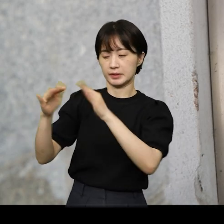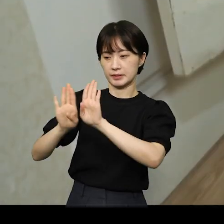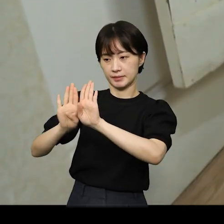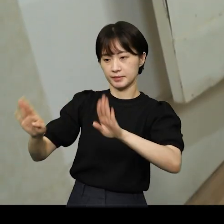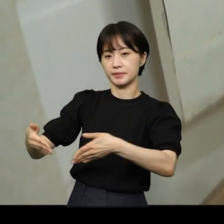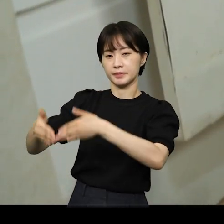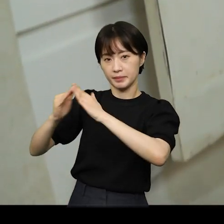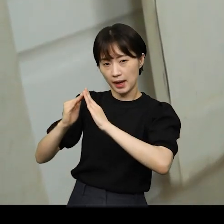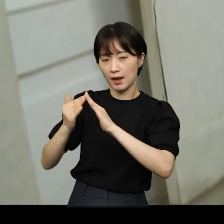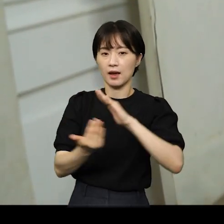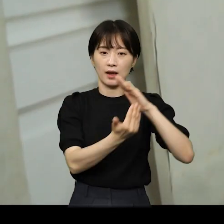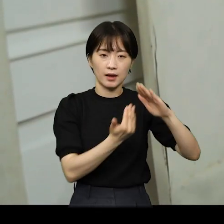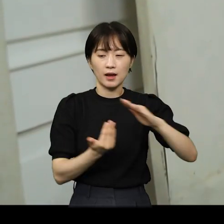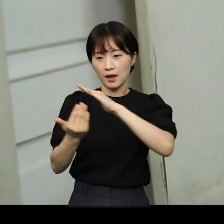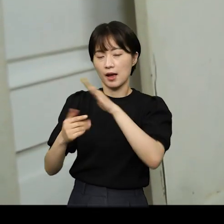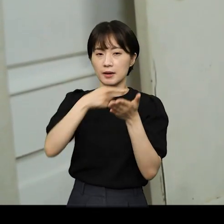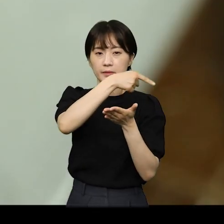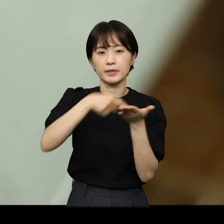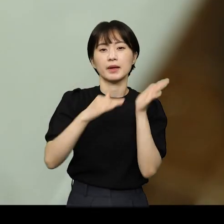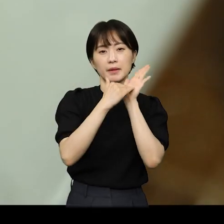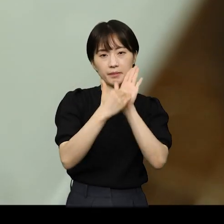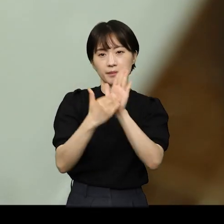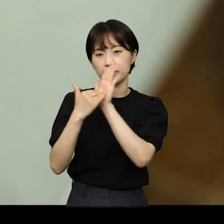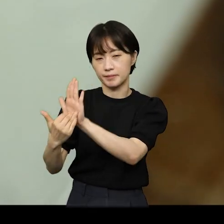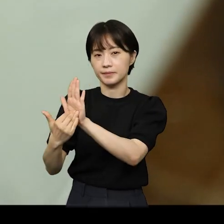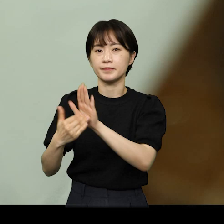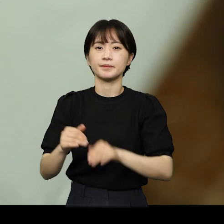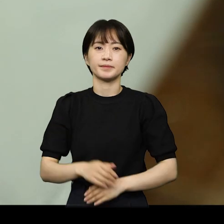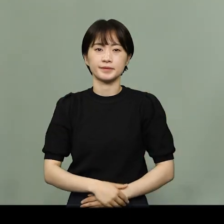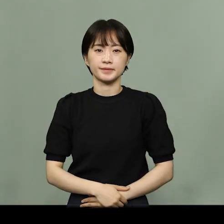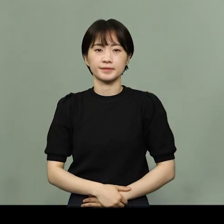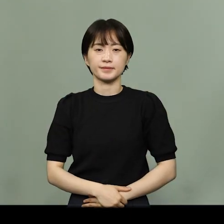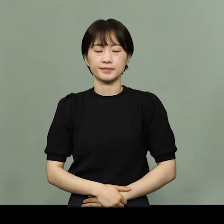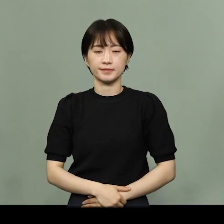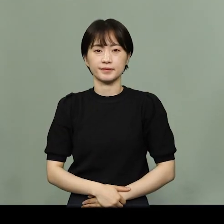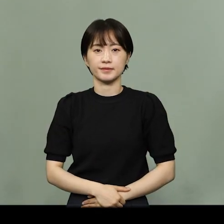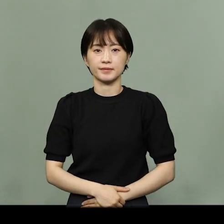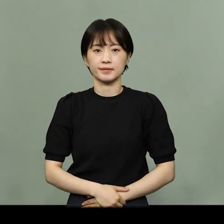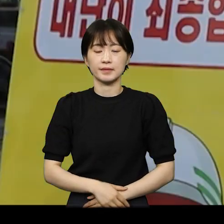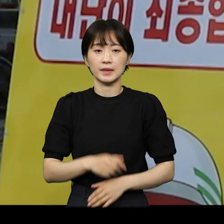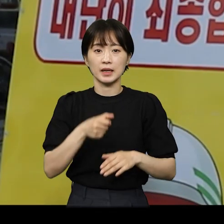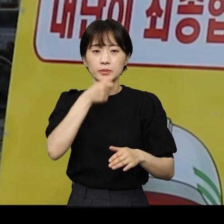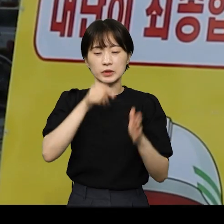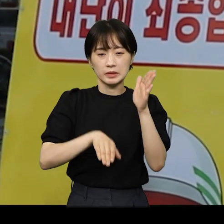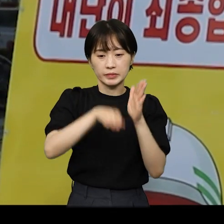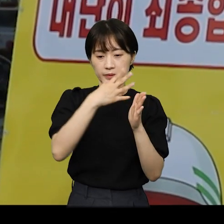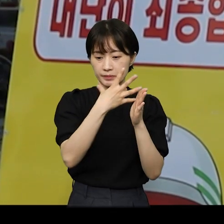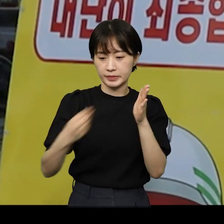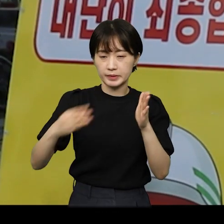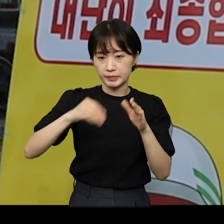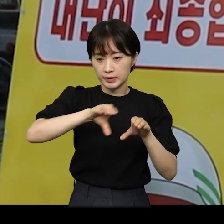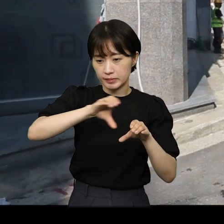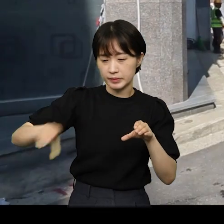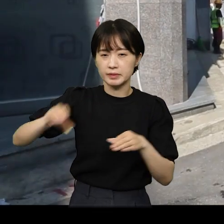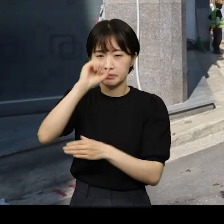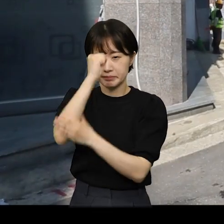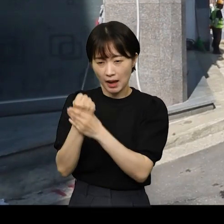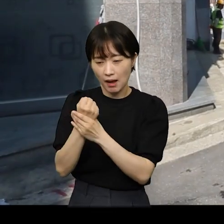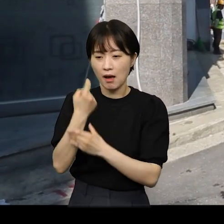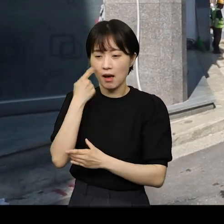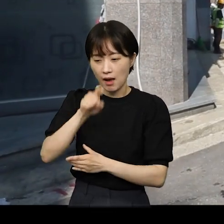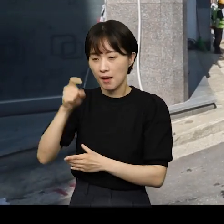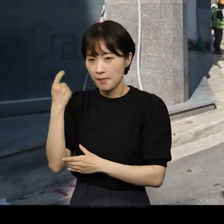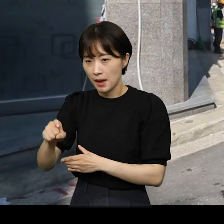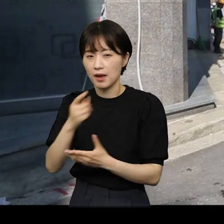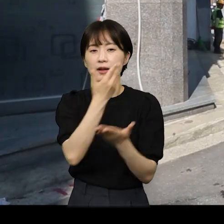방문에 차수판과 역지변 상태를 점검해 사전에 침수를 방지합니다. 노후한 하수관로를 조사해 계량